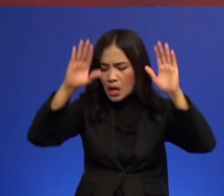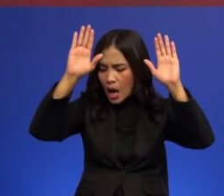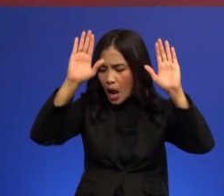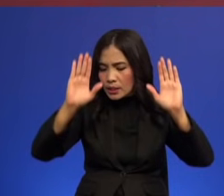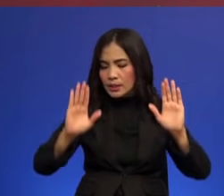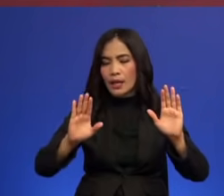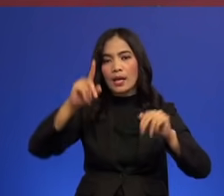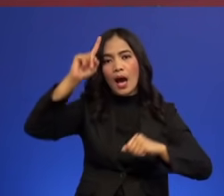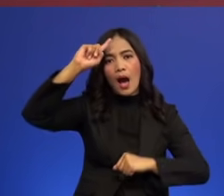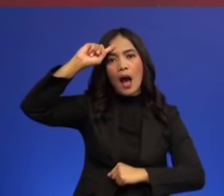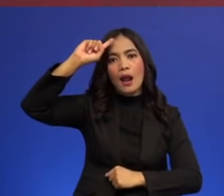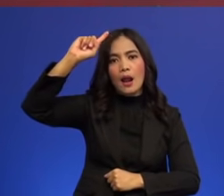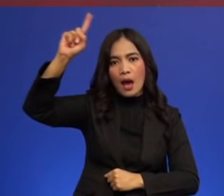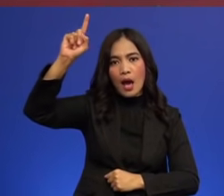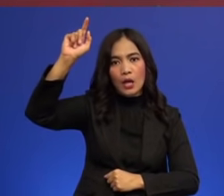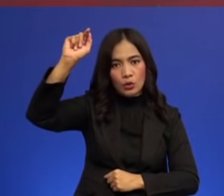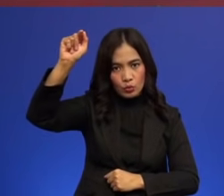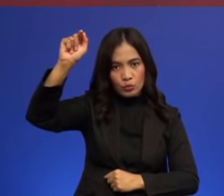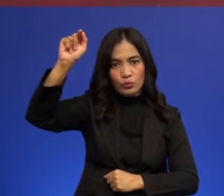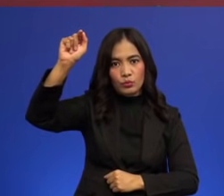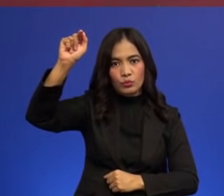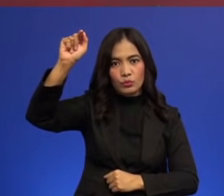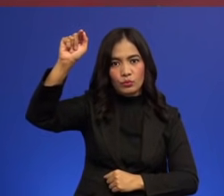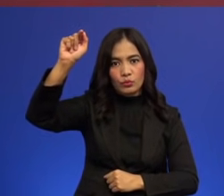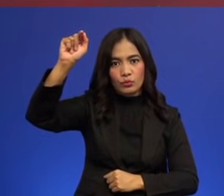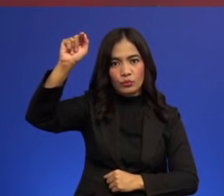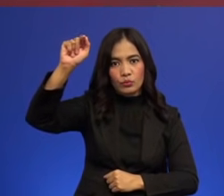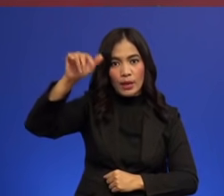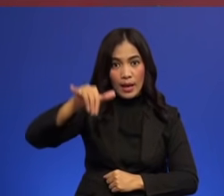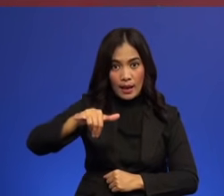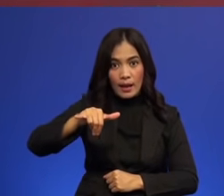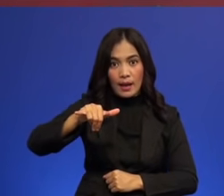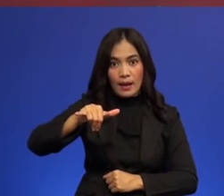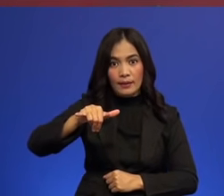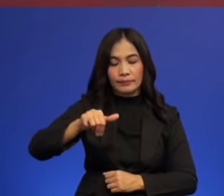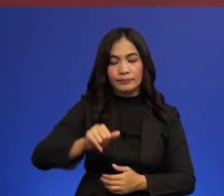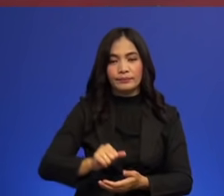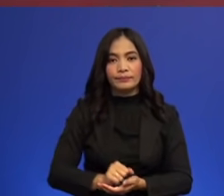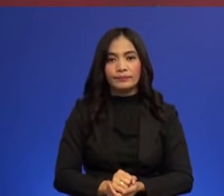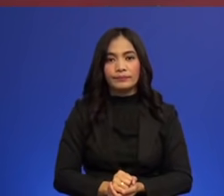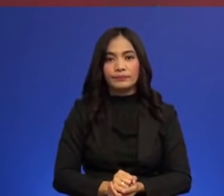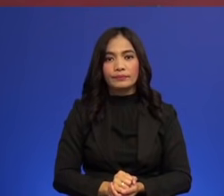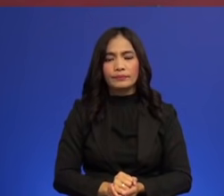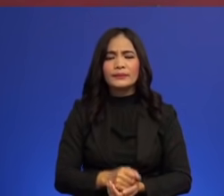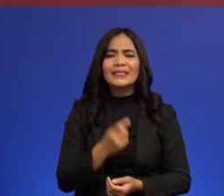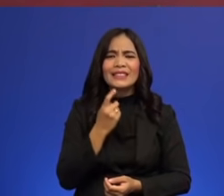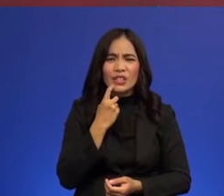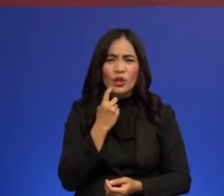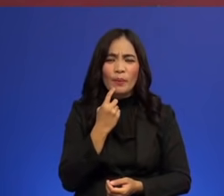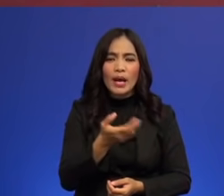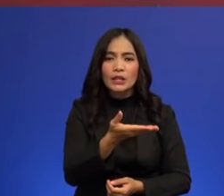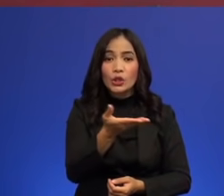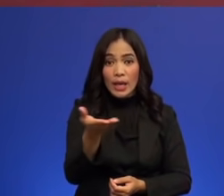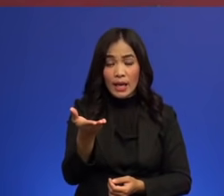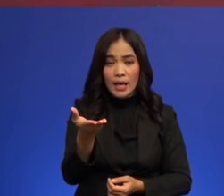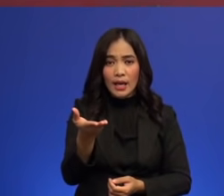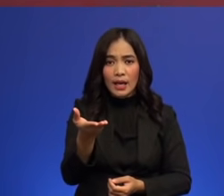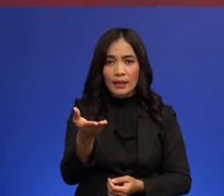Allah itu, saudaraku. Coba saudara